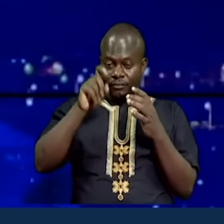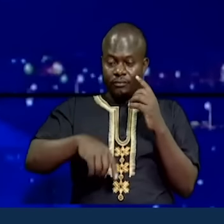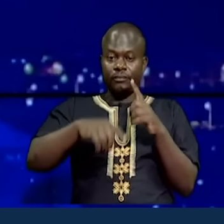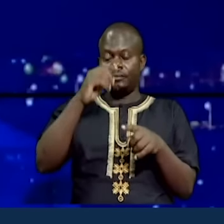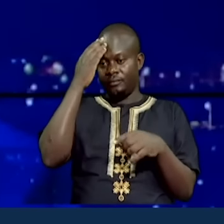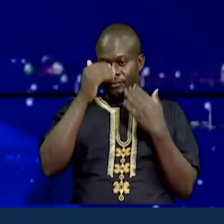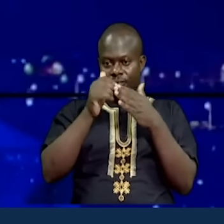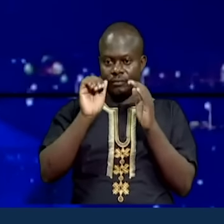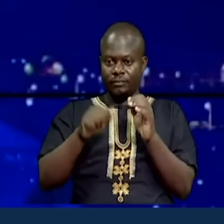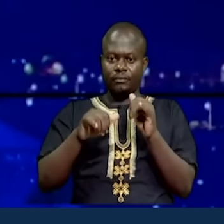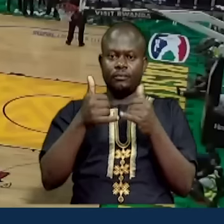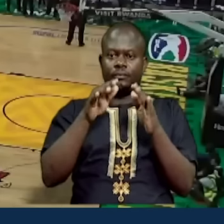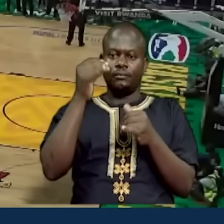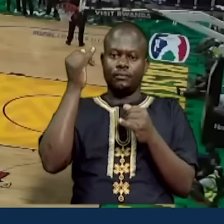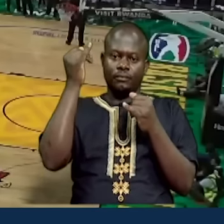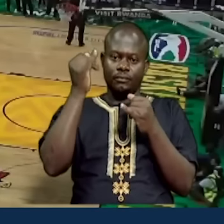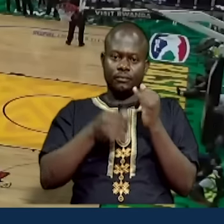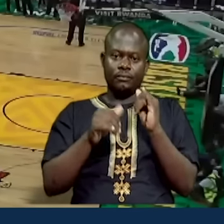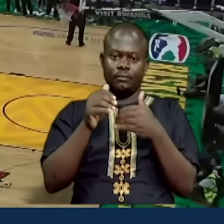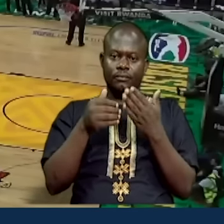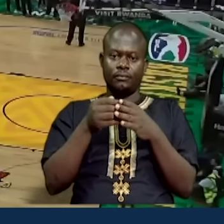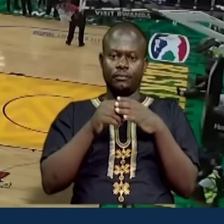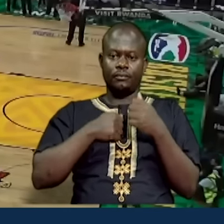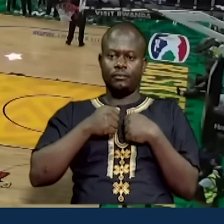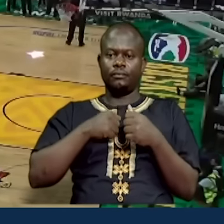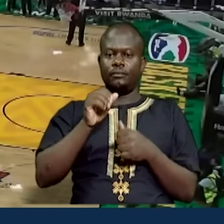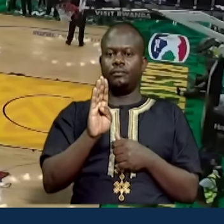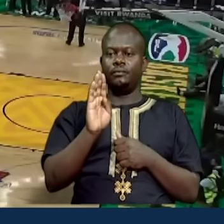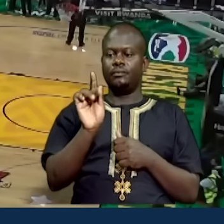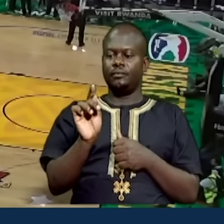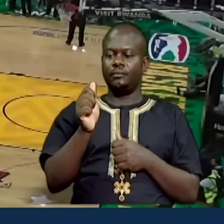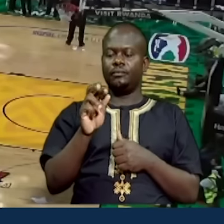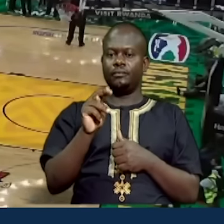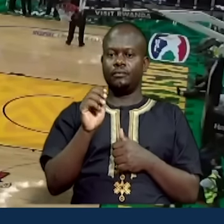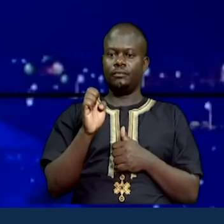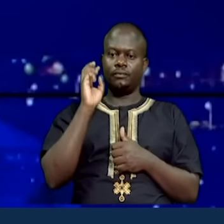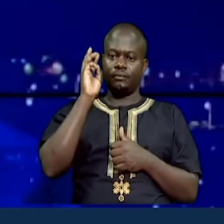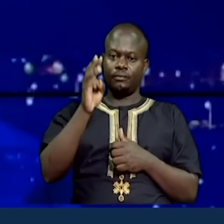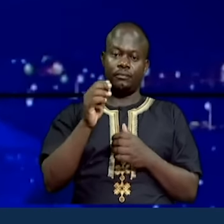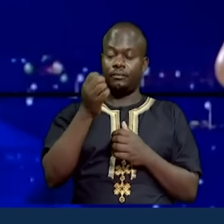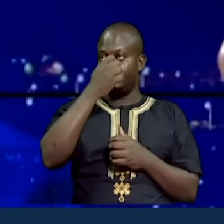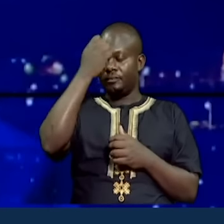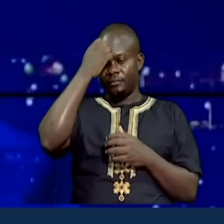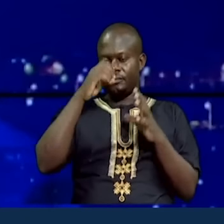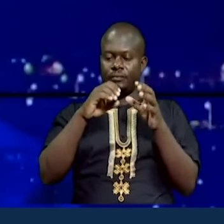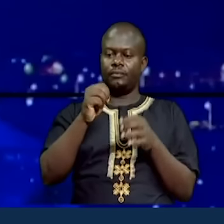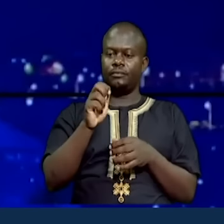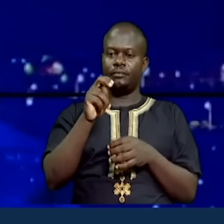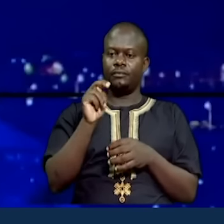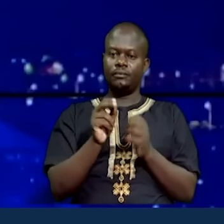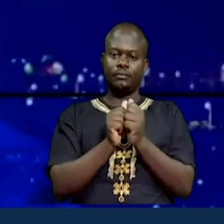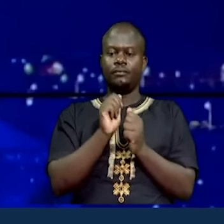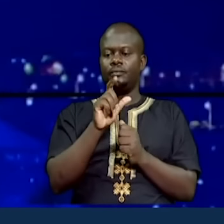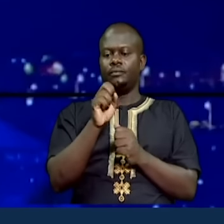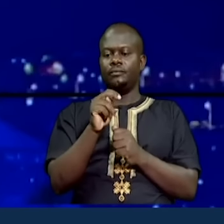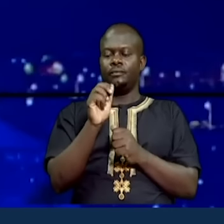mukino kugira ngo ibashe gukina imikino ya nyuma izabera mu Rwanda muri BK Arena. Turaza kandi kujya no ku mugabane w'u Burayi aho ikipe ya Manchester City n'ikipe ya Arsenal